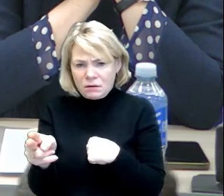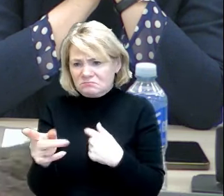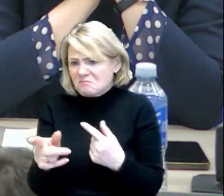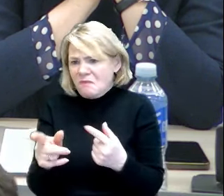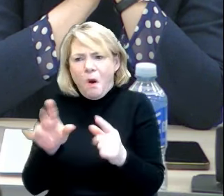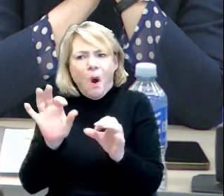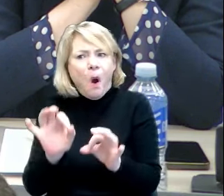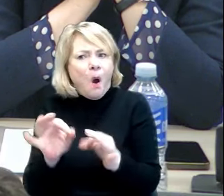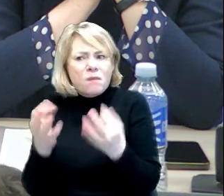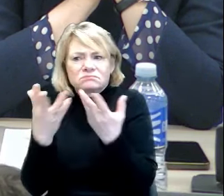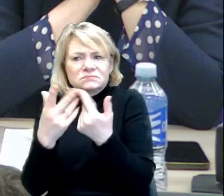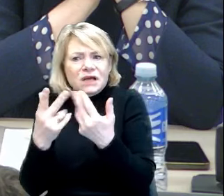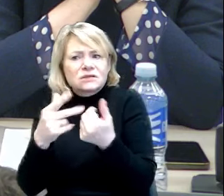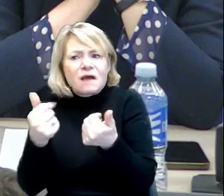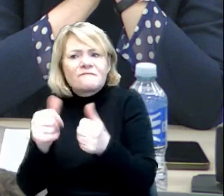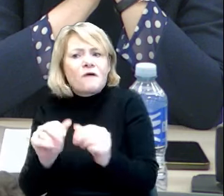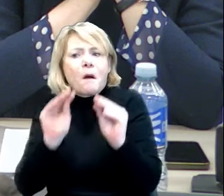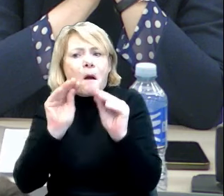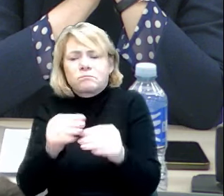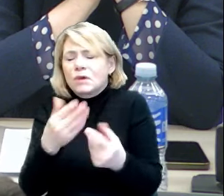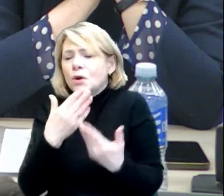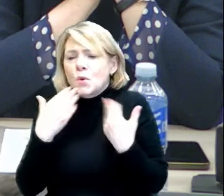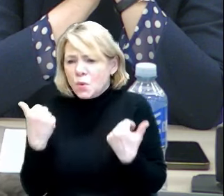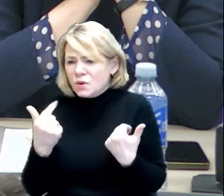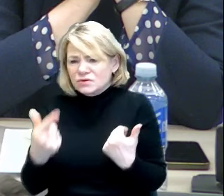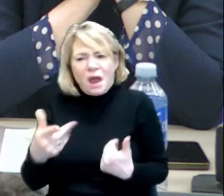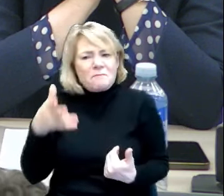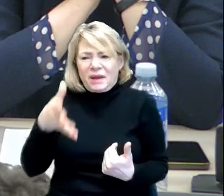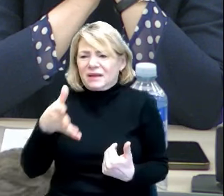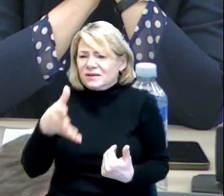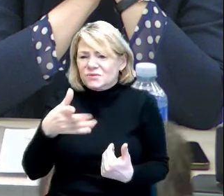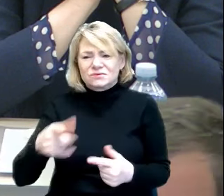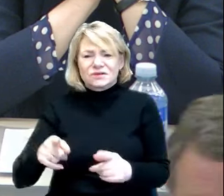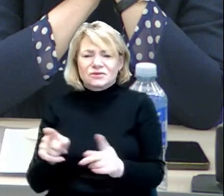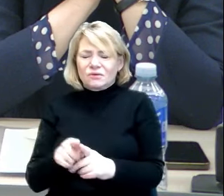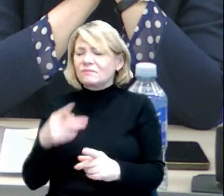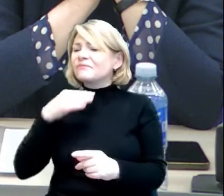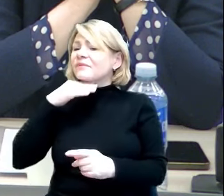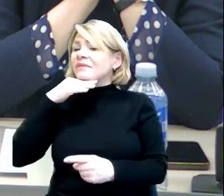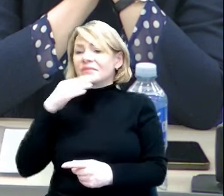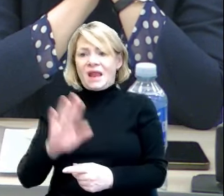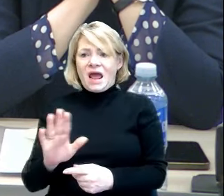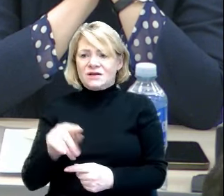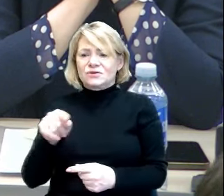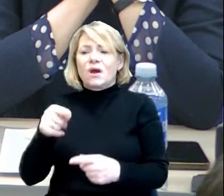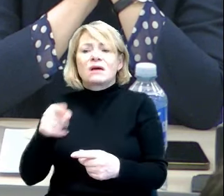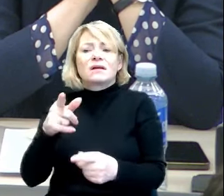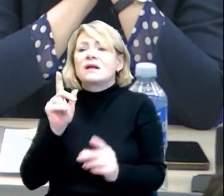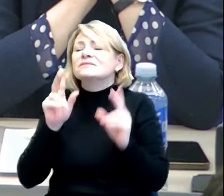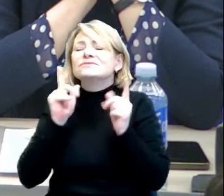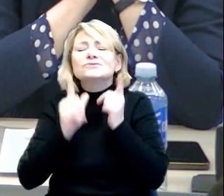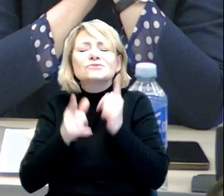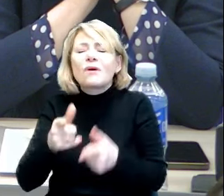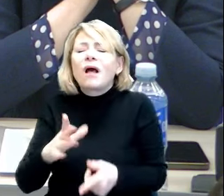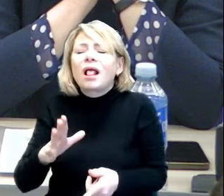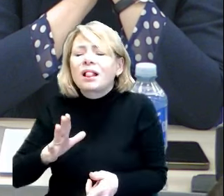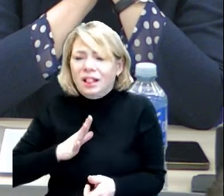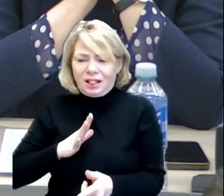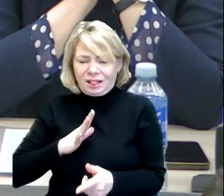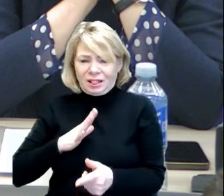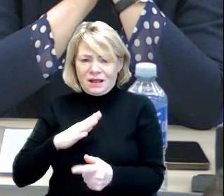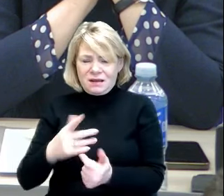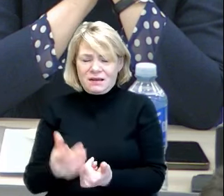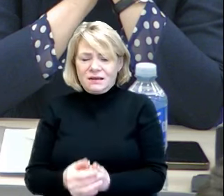skaičių 5000 yra labai apvalus skaičius ir tikrai jis negali būt toks jeigu būtų